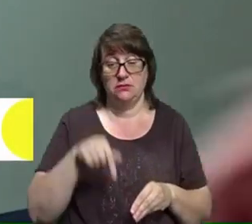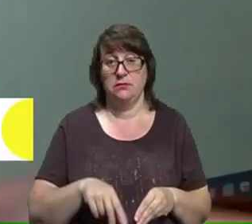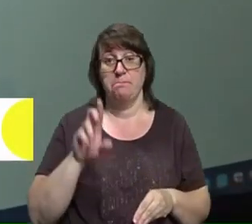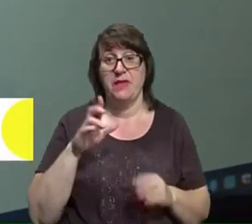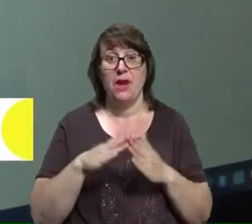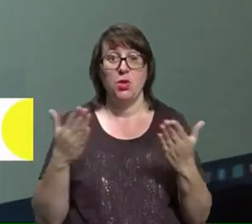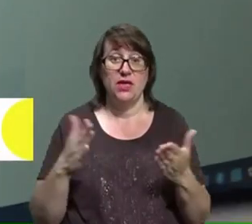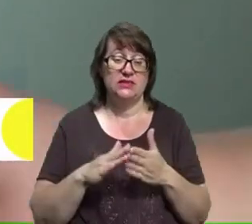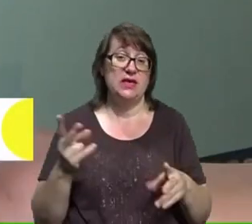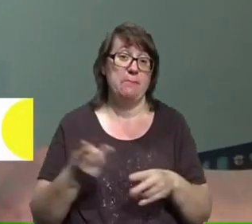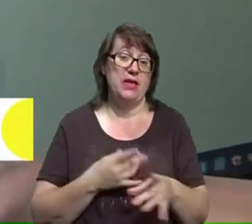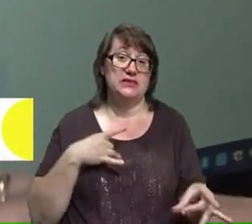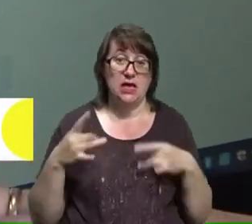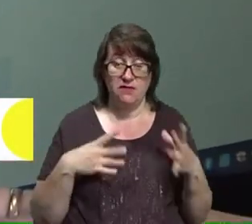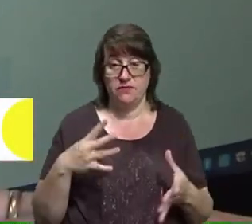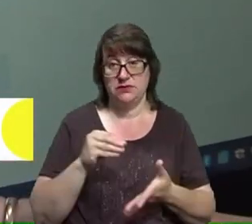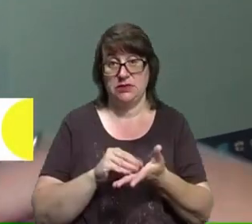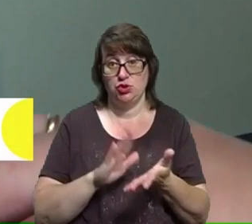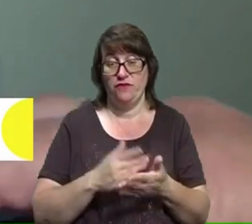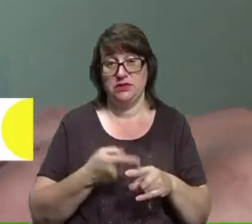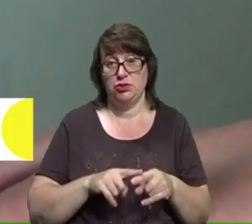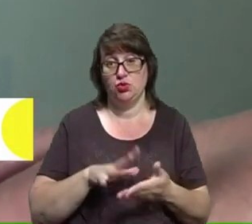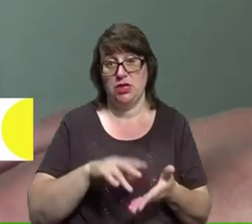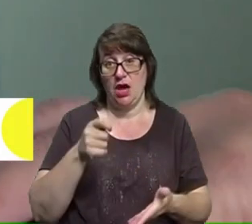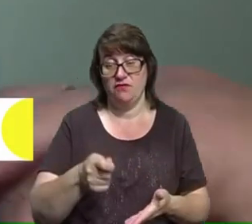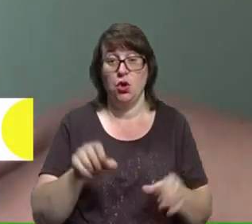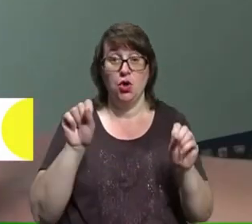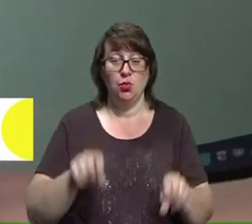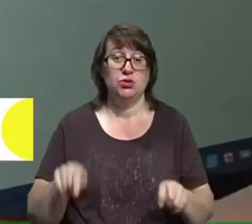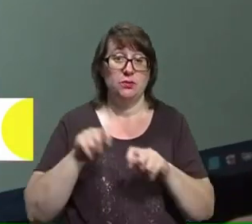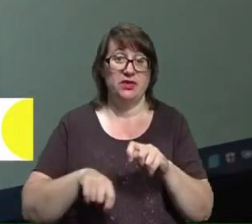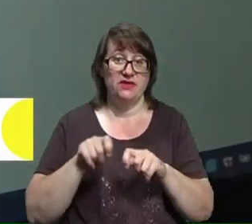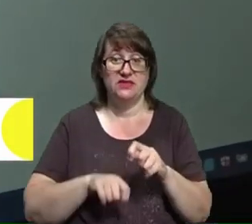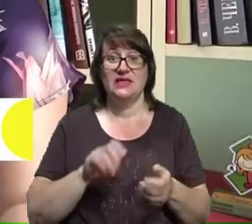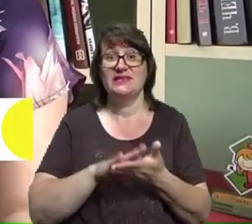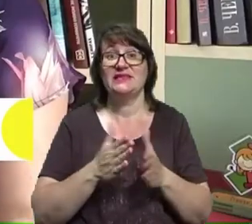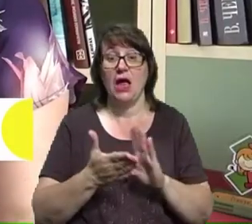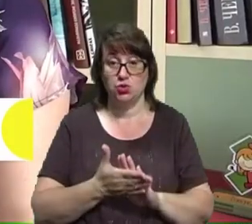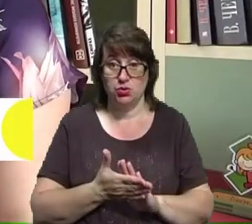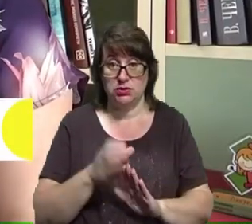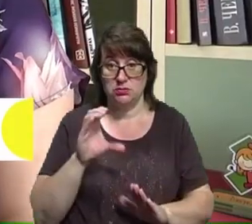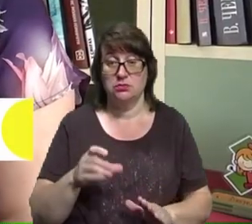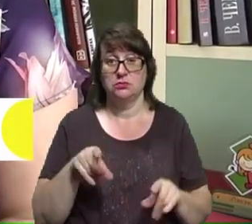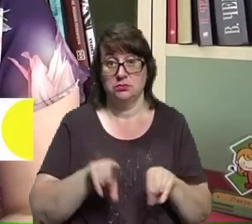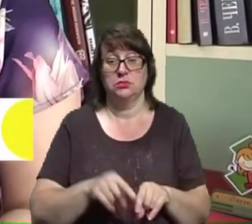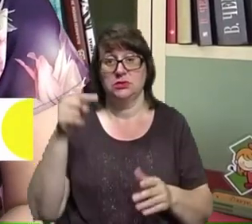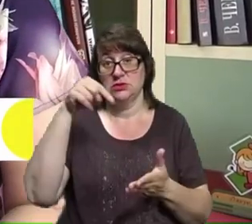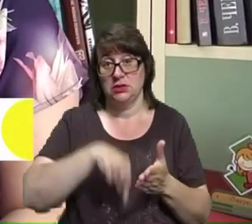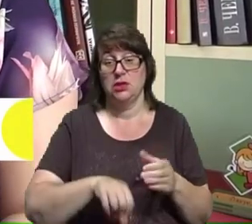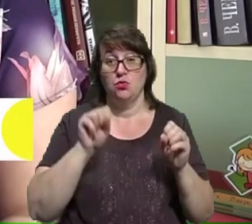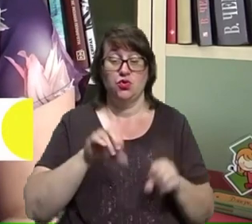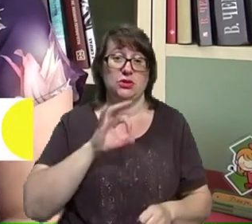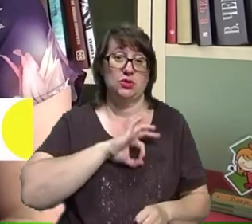нервів, зареєструвати цю заявку. І можуть перевірити статус своєї заявки, також зайти у нас, скористатися нашим